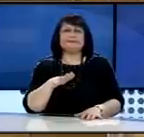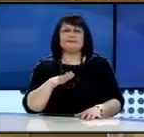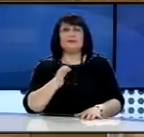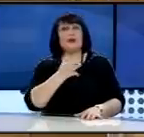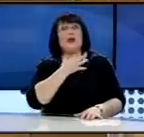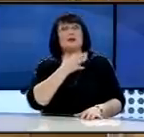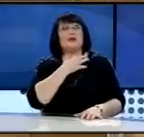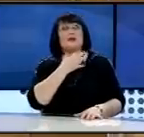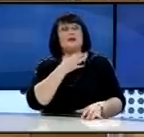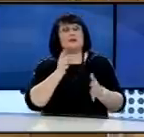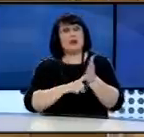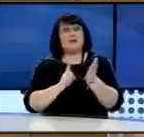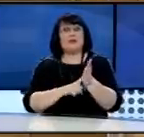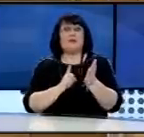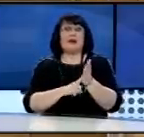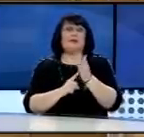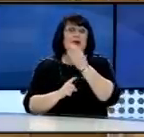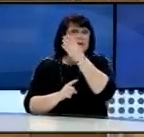αναγκαιότητας μάλιστα